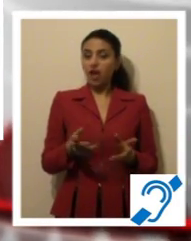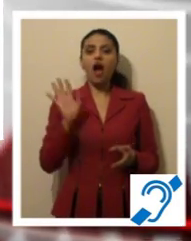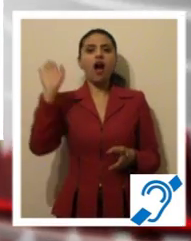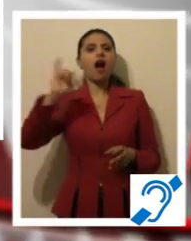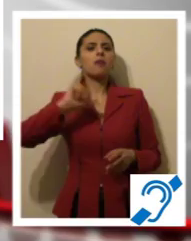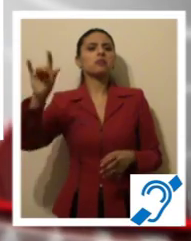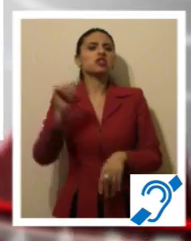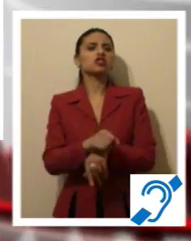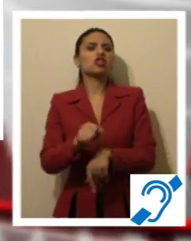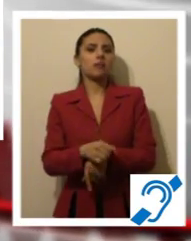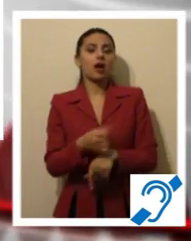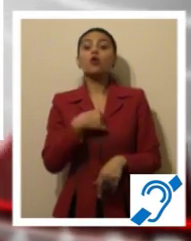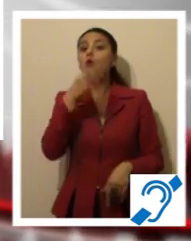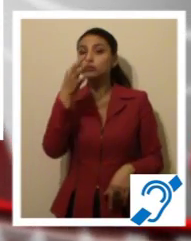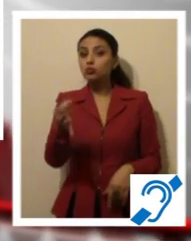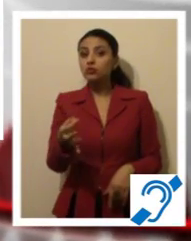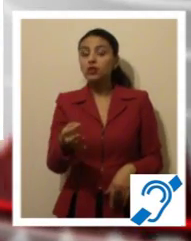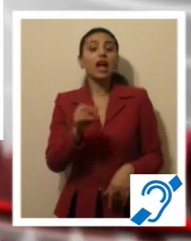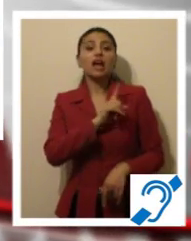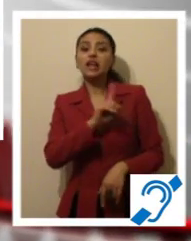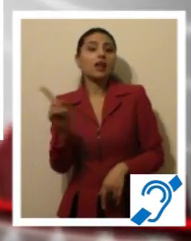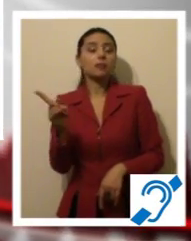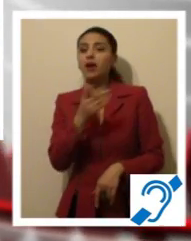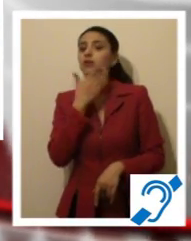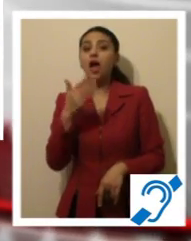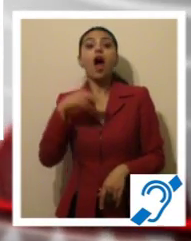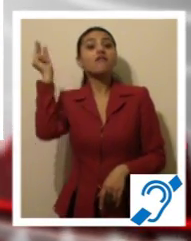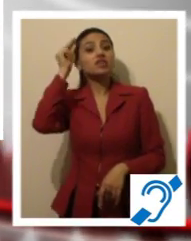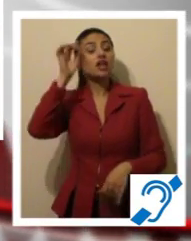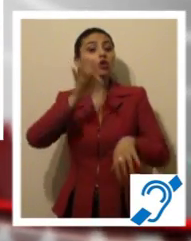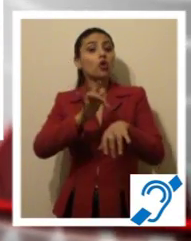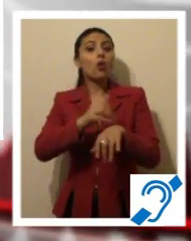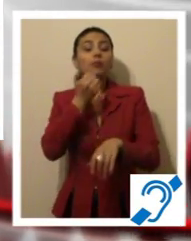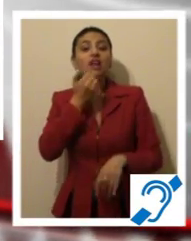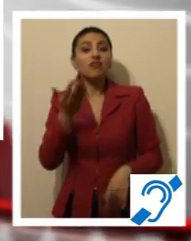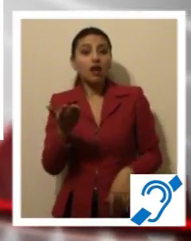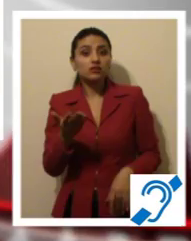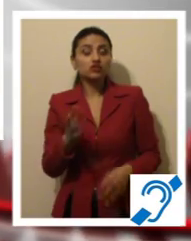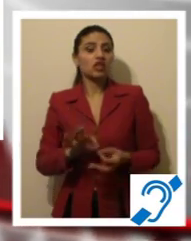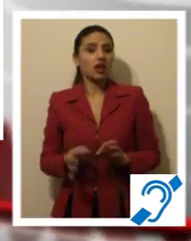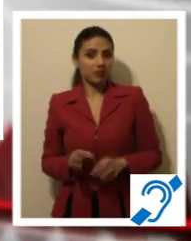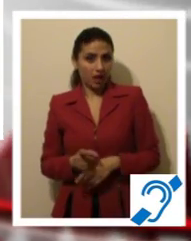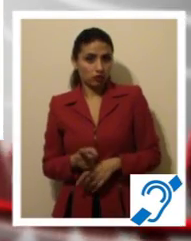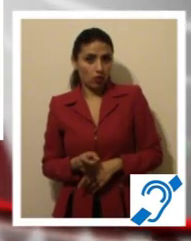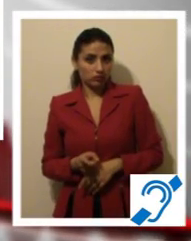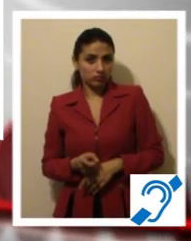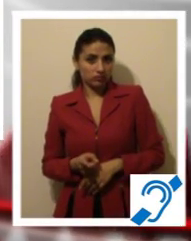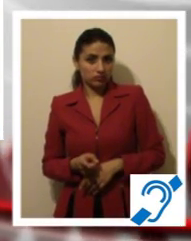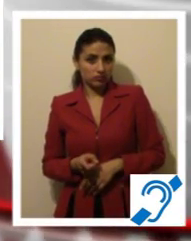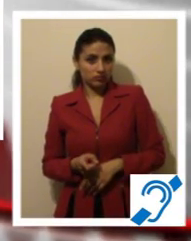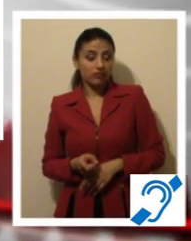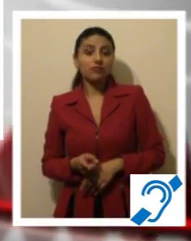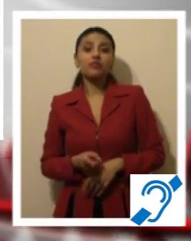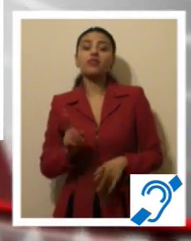Și cărora eu vreau să le transmit că nimeni, nicăieri, și eu asta am învățat în mediul privat, nimeni nu este de nelocuit. Nimeni nu este de nelocuit și dacă